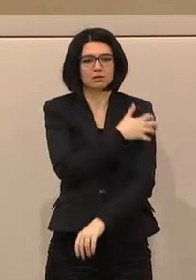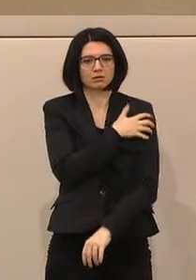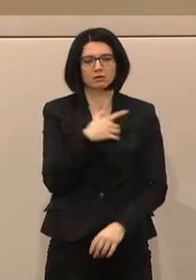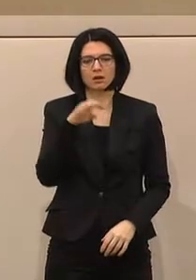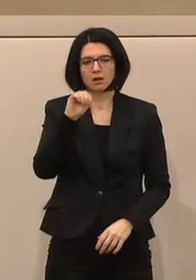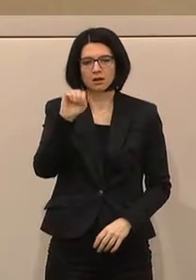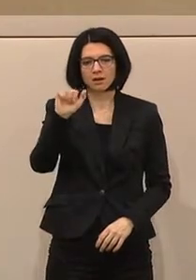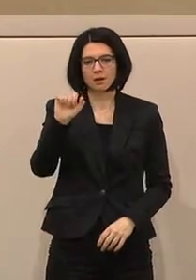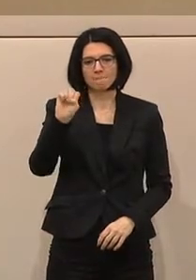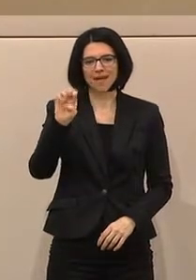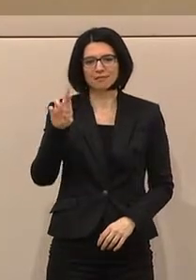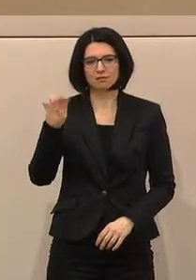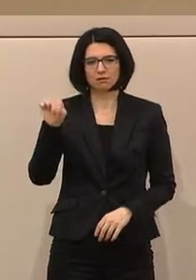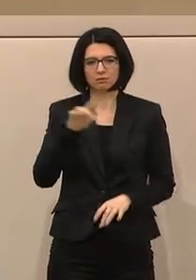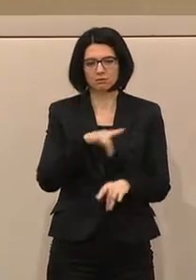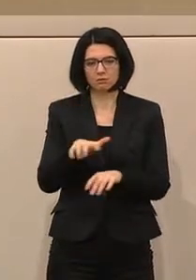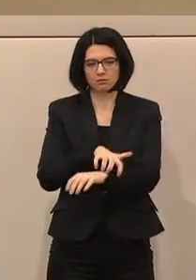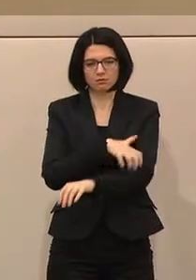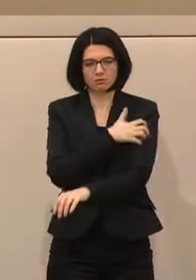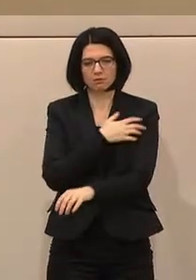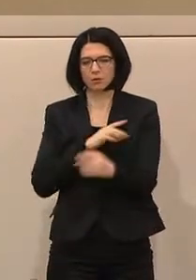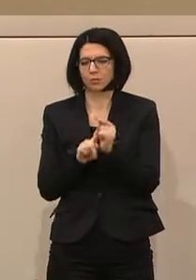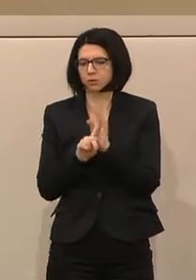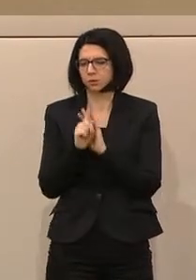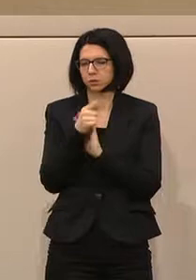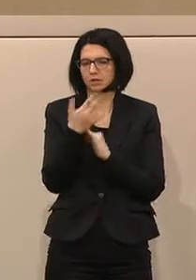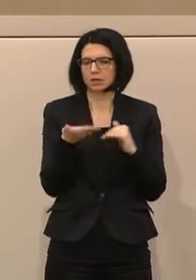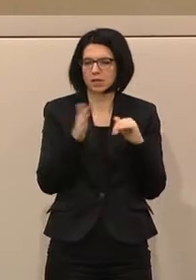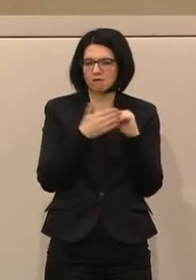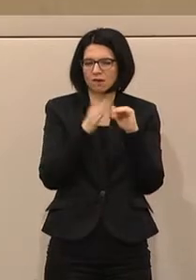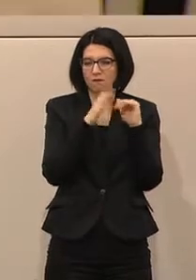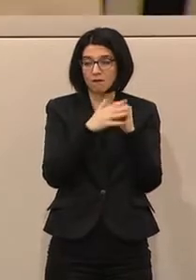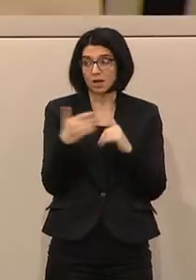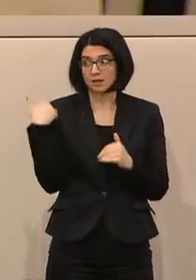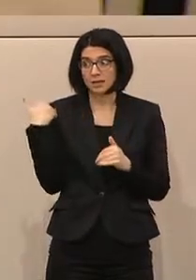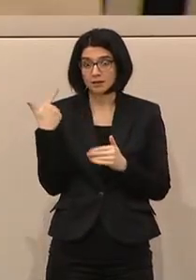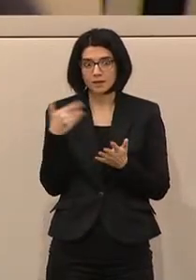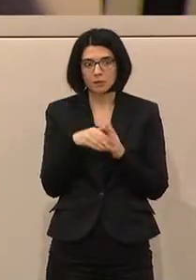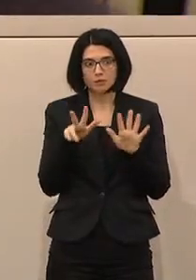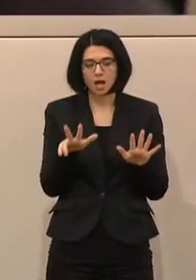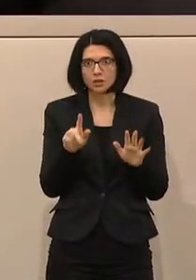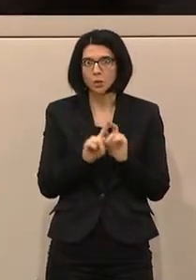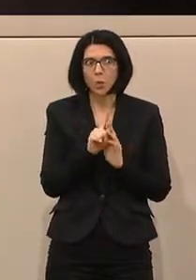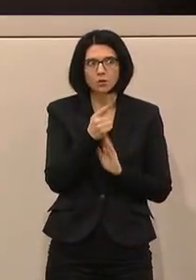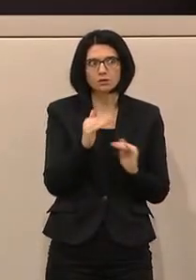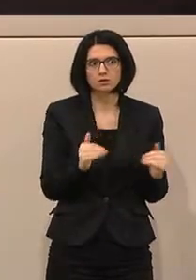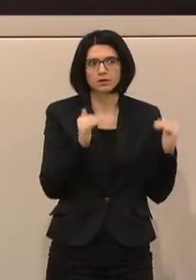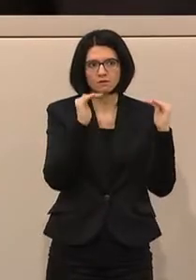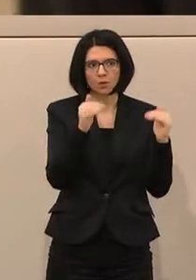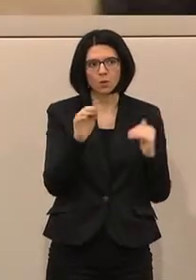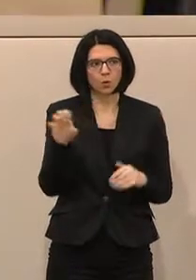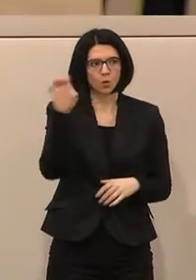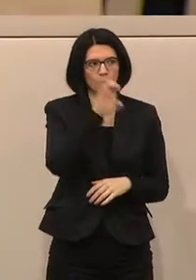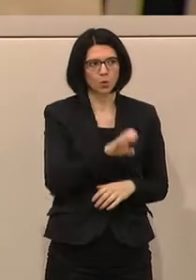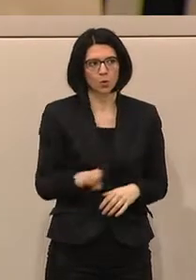beobachtet. Tendenz steigend, wir haben das höchste Niveau seit 2008. In Europa sind wir die